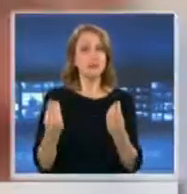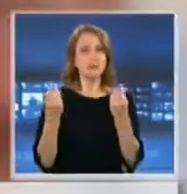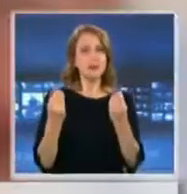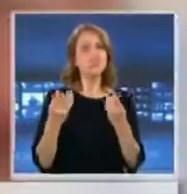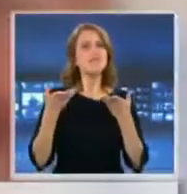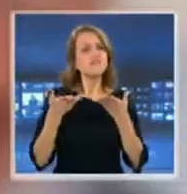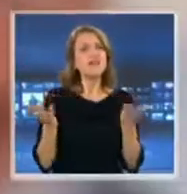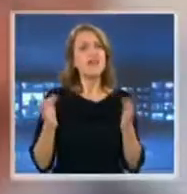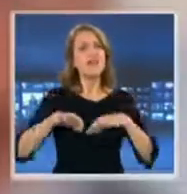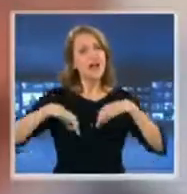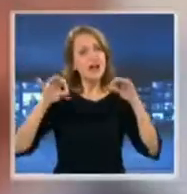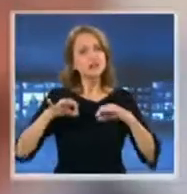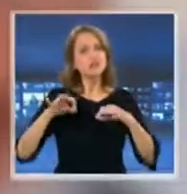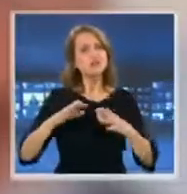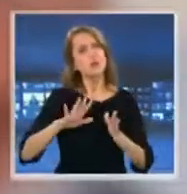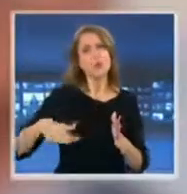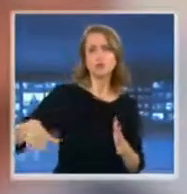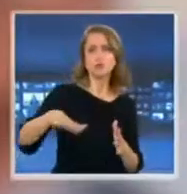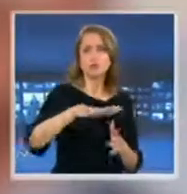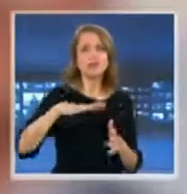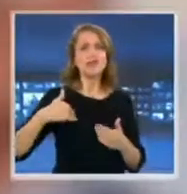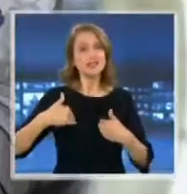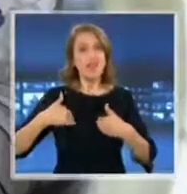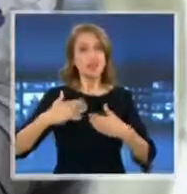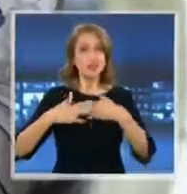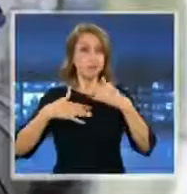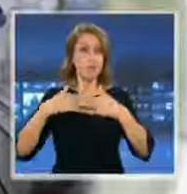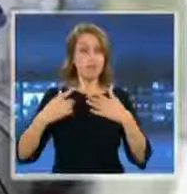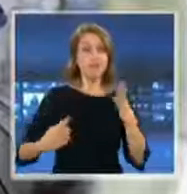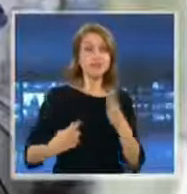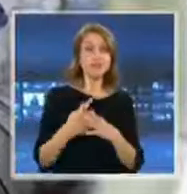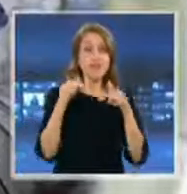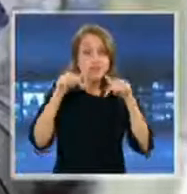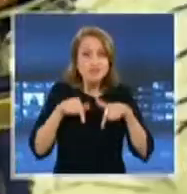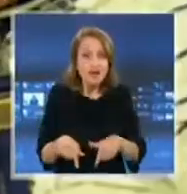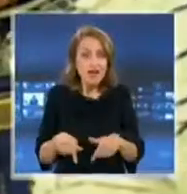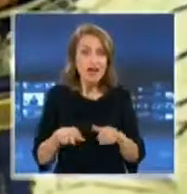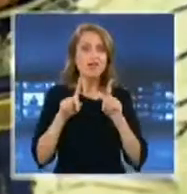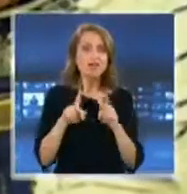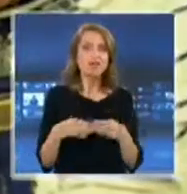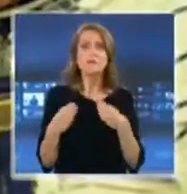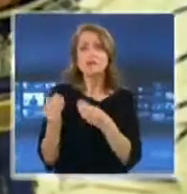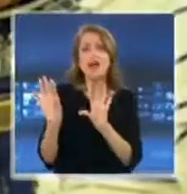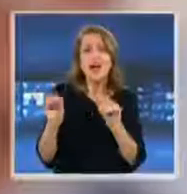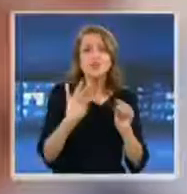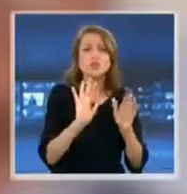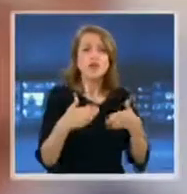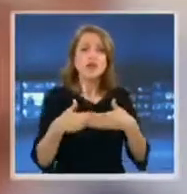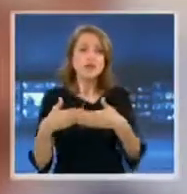качества, характерни за нашата летателна професия, които сега трябва да вменим и на най-близките си хора,